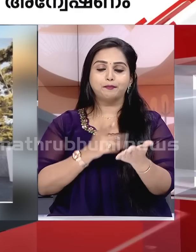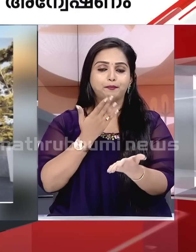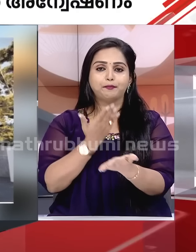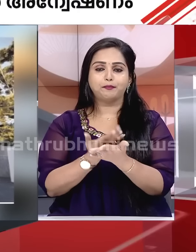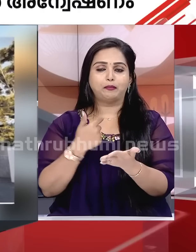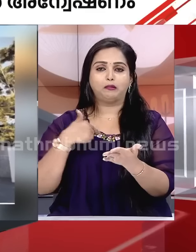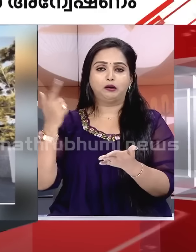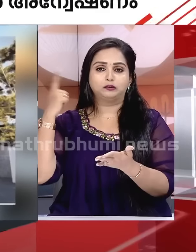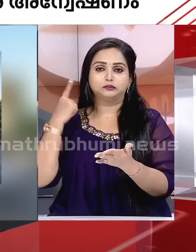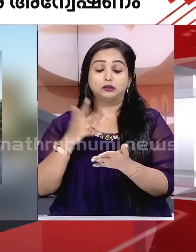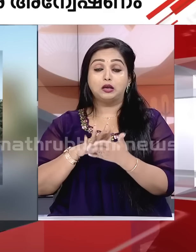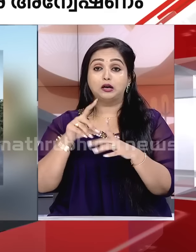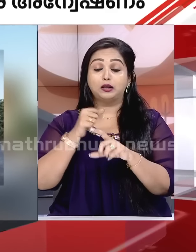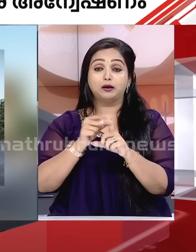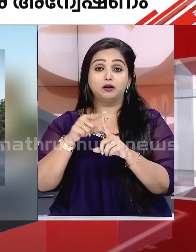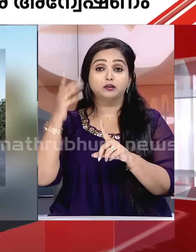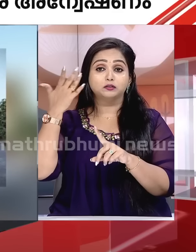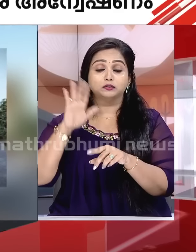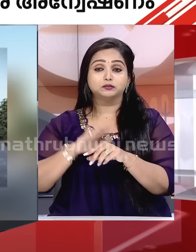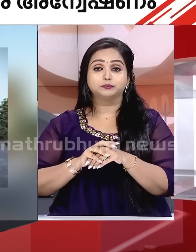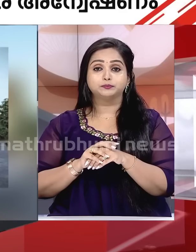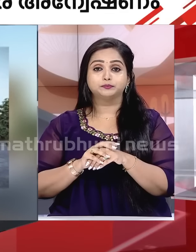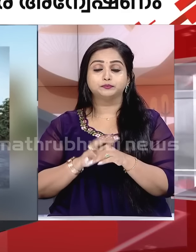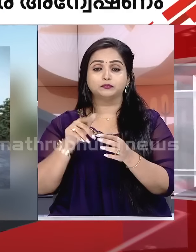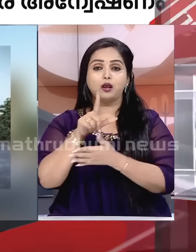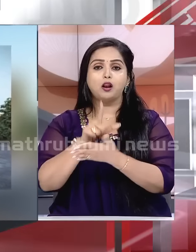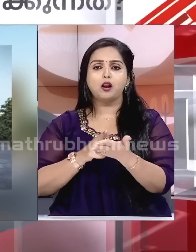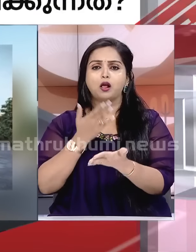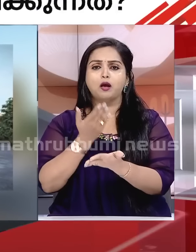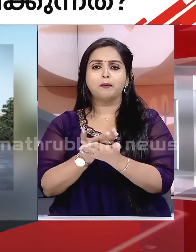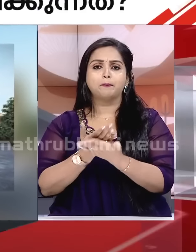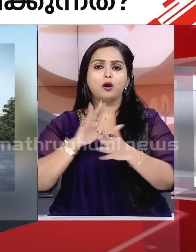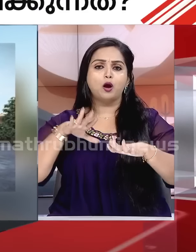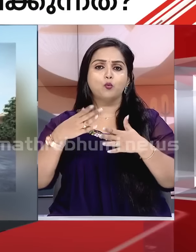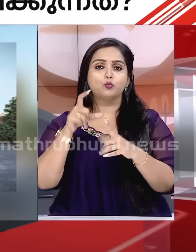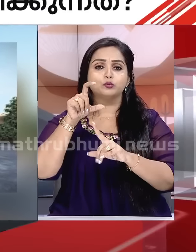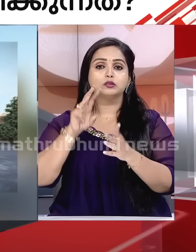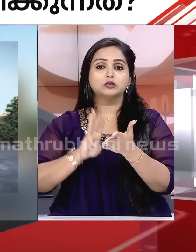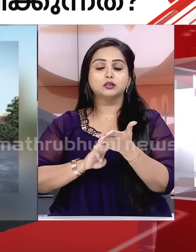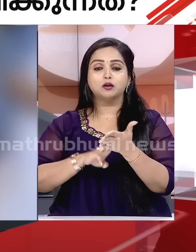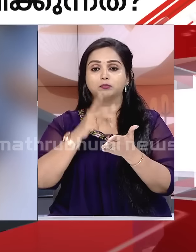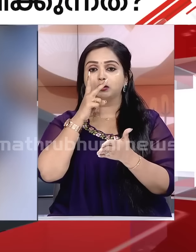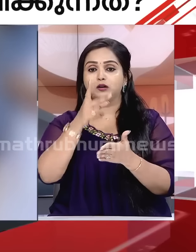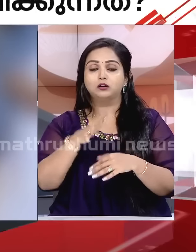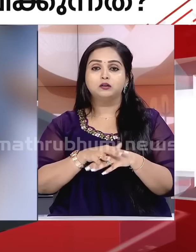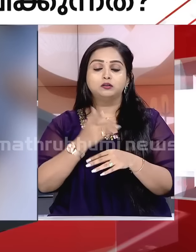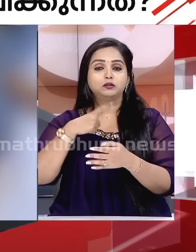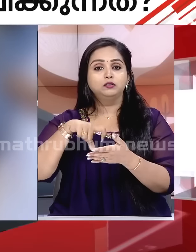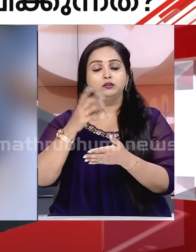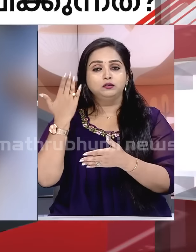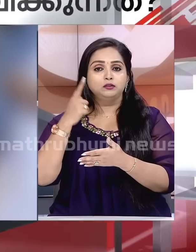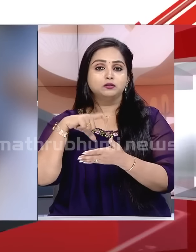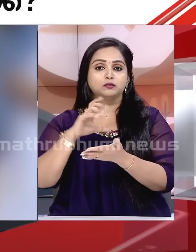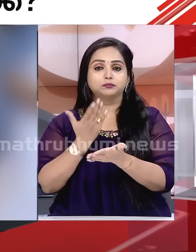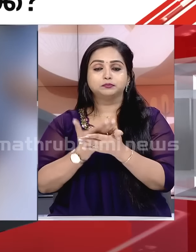കേട്ടിട്ടില്ല. DGP അറിയാതെ കേരളത്തിൽ ഒരു അഡീഷണൽ DGP സർക്കുലർ ഇറക്കുന്ന അദ്ദേഹം അത് മുഖ്യമന്ത്രി ശ്രദ്ധയിൽ കൊടുക്കുകയും അങ്ങനെ പരാതിപ്പെടുകയും ചെയ്തിട്ടുണ്ട് ഇപ്പോഴത്തെ